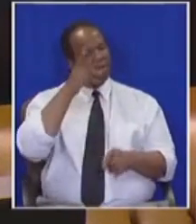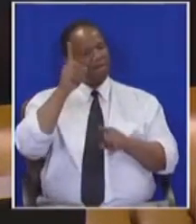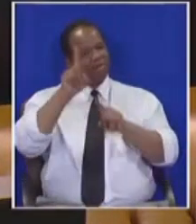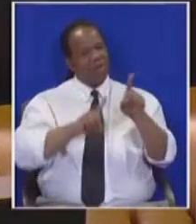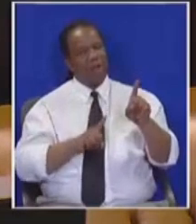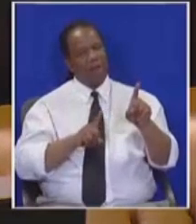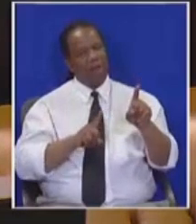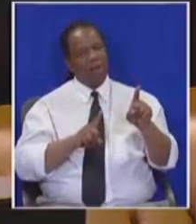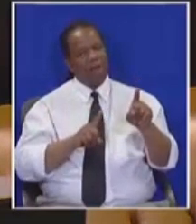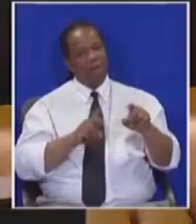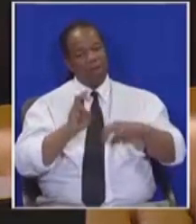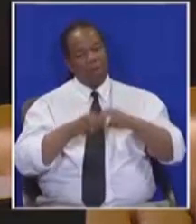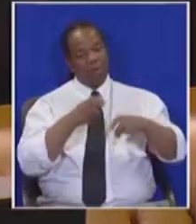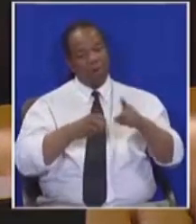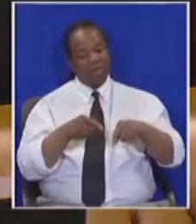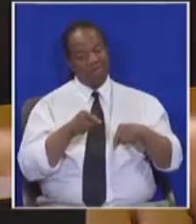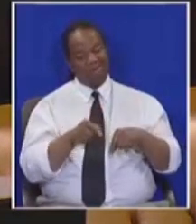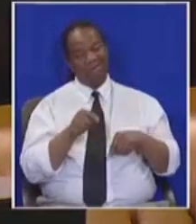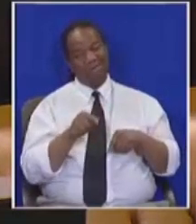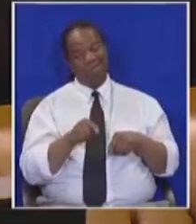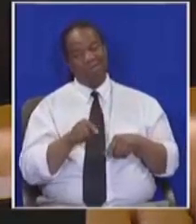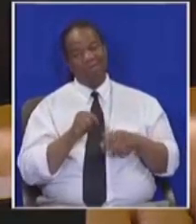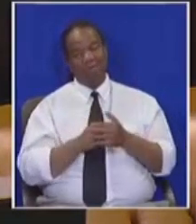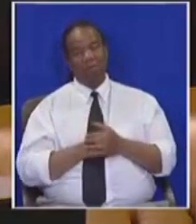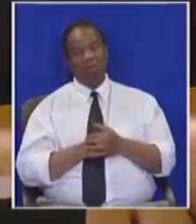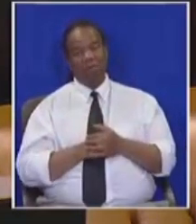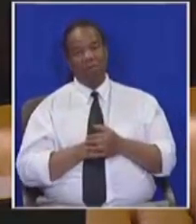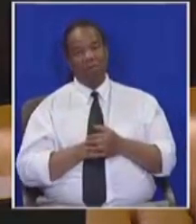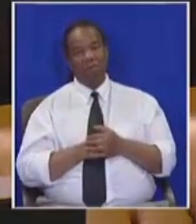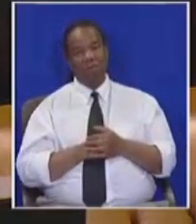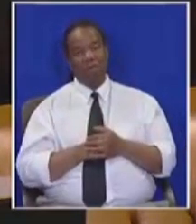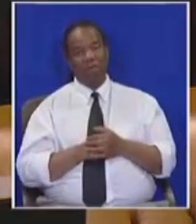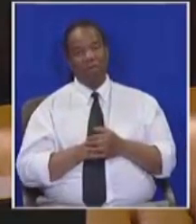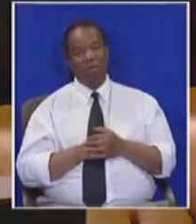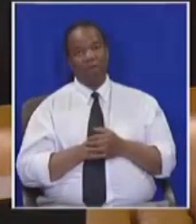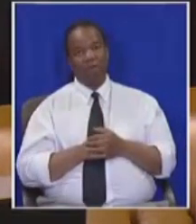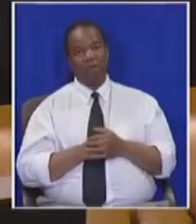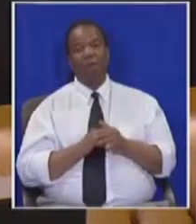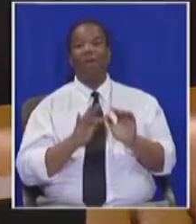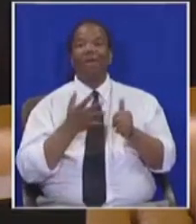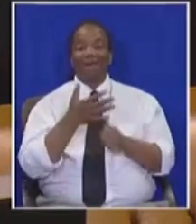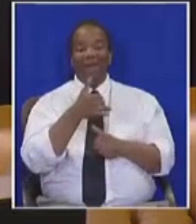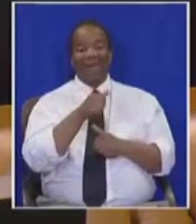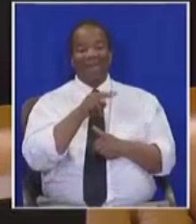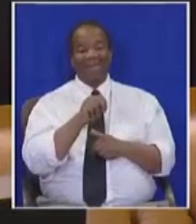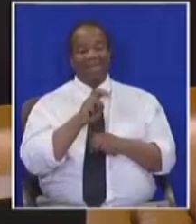izinkohlakalo ngaphakathi nangaphandle ku ANC. Ngakho-ke